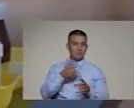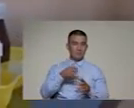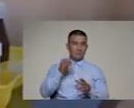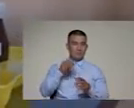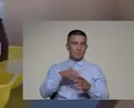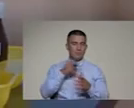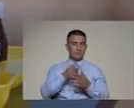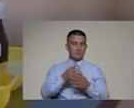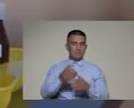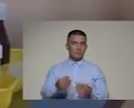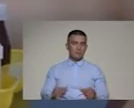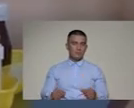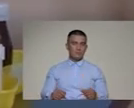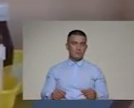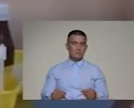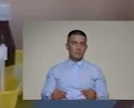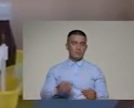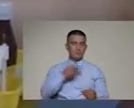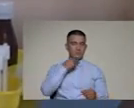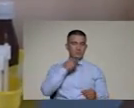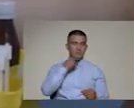probirkaga quyib oldim. Ahamiyat bering.